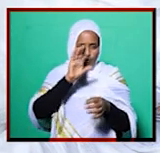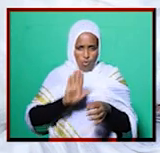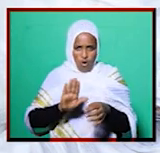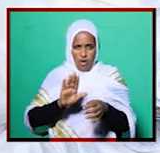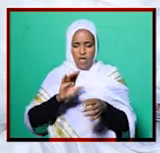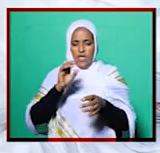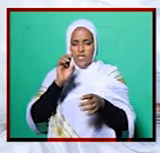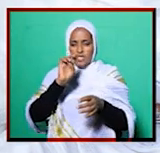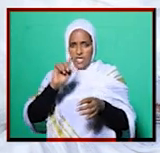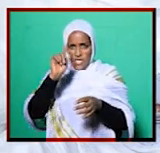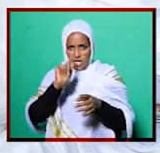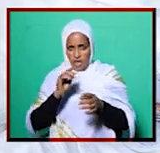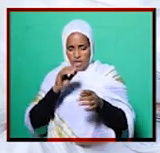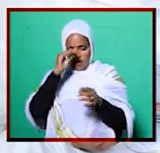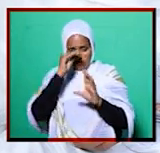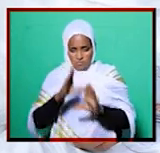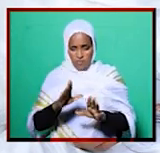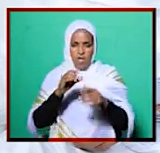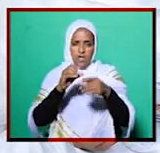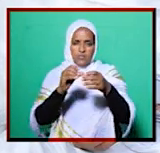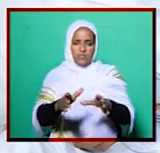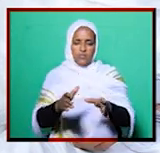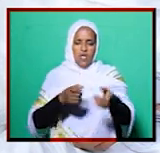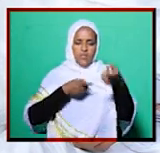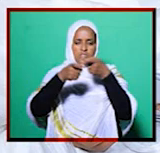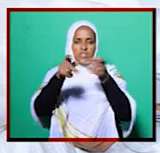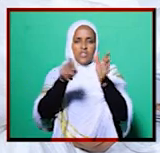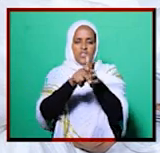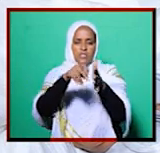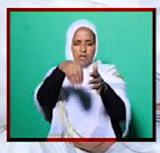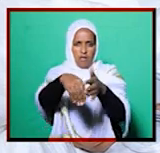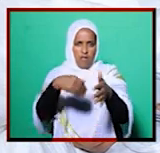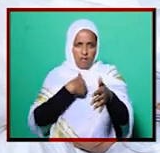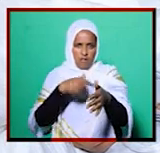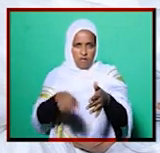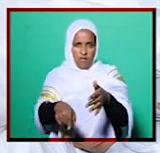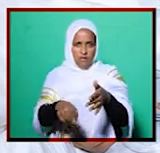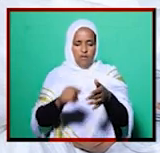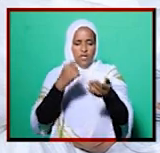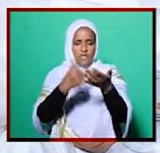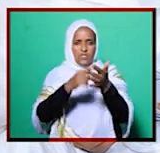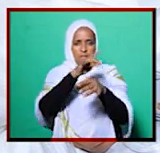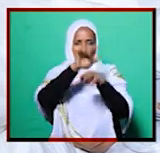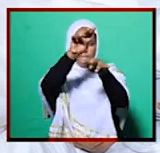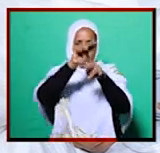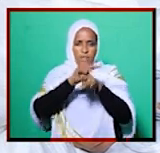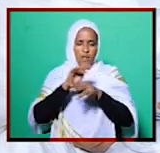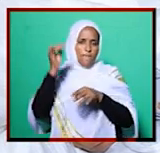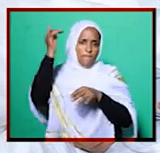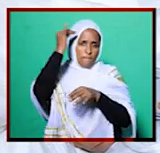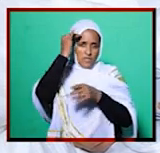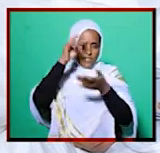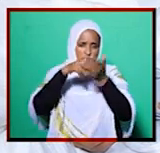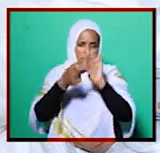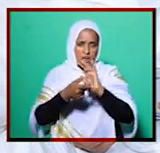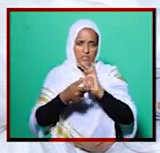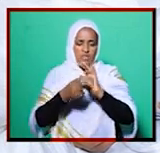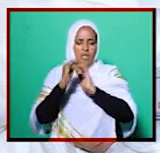ይሁን የቅኔ መምህር ይሁን ያን ያስተምራል። በዚያ መካከል ላይ ደግሞ ያስተዳደር ህግ አለ። ከዚያ ይቀጥልና መንበረ ጵጵስና